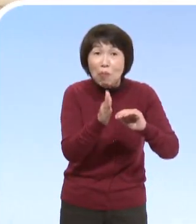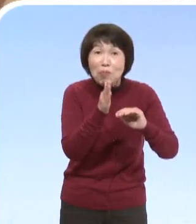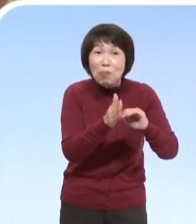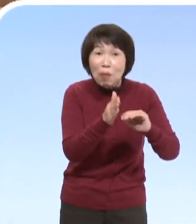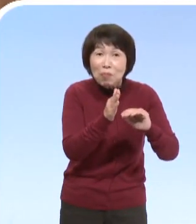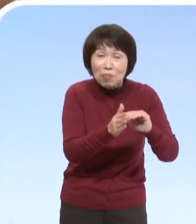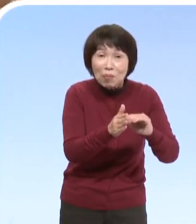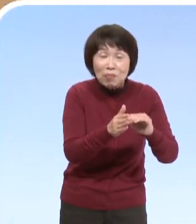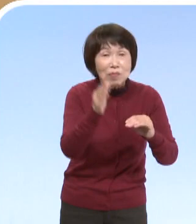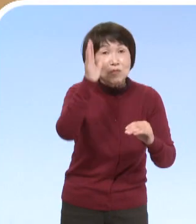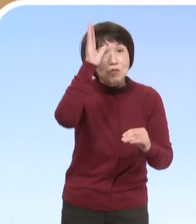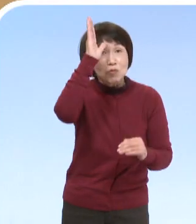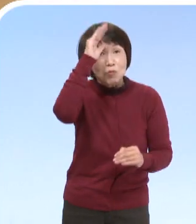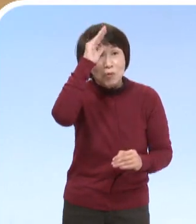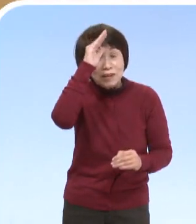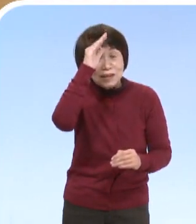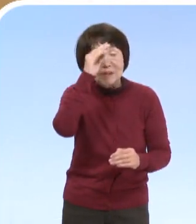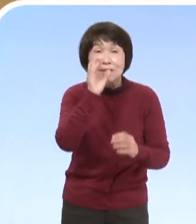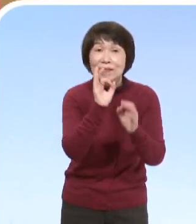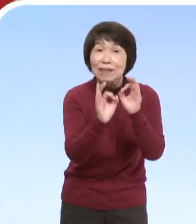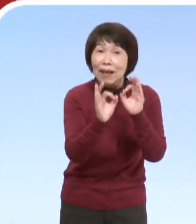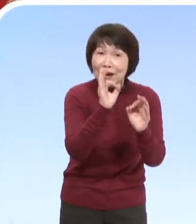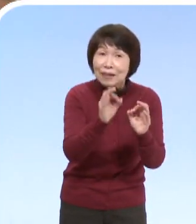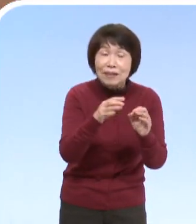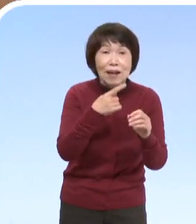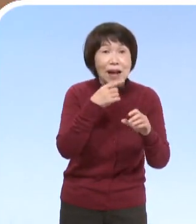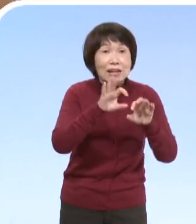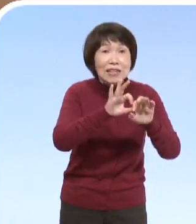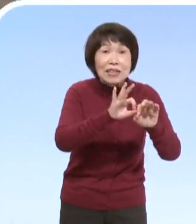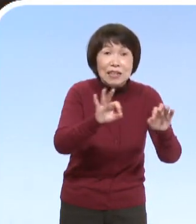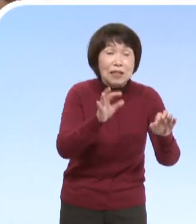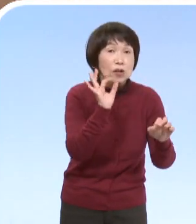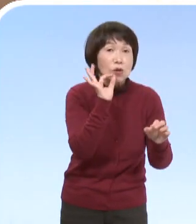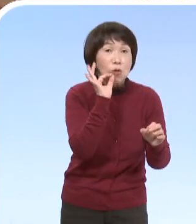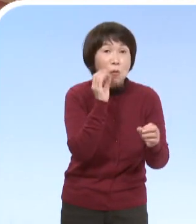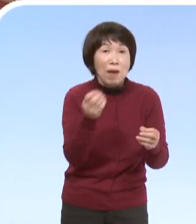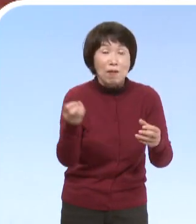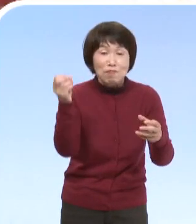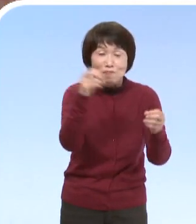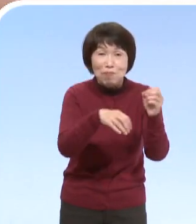って、鶏ひき肉、大豆、人参と一緒に、